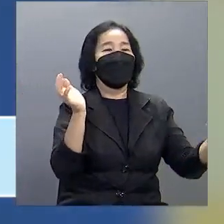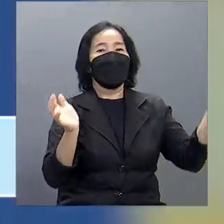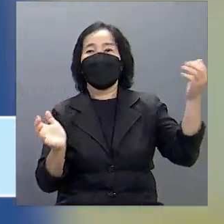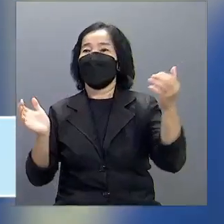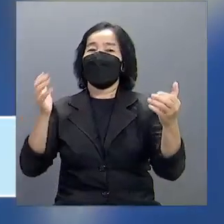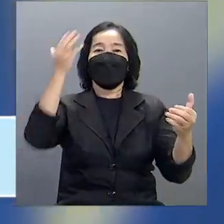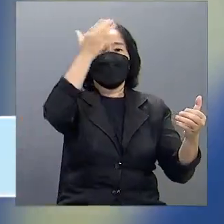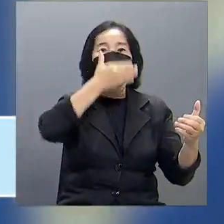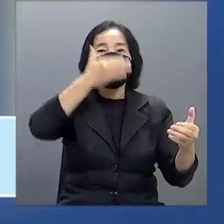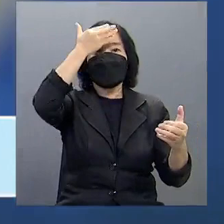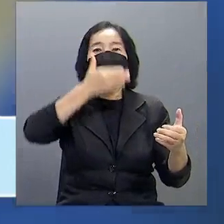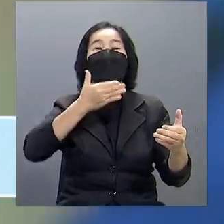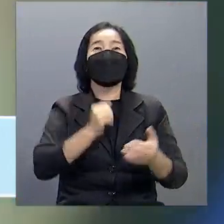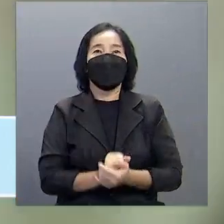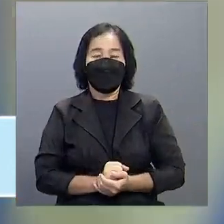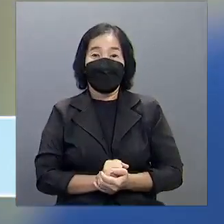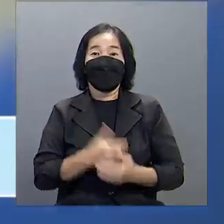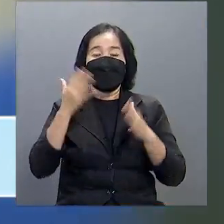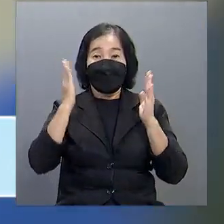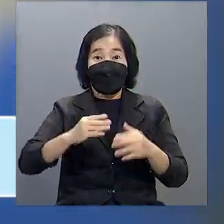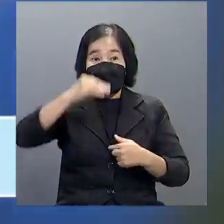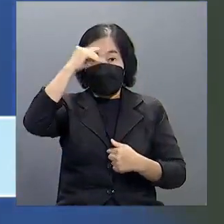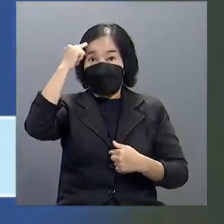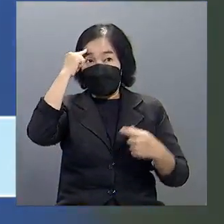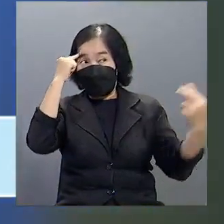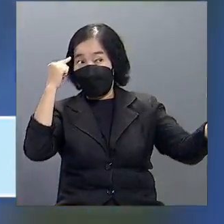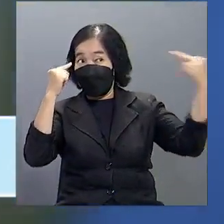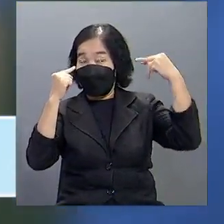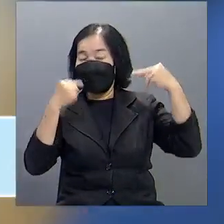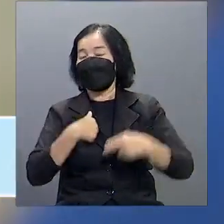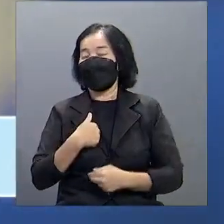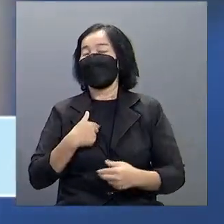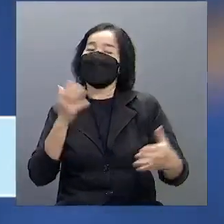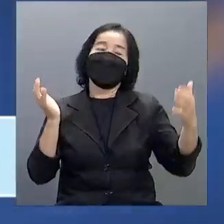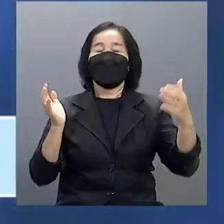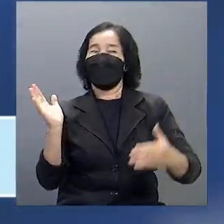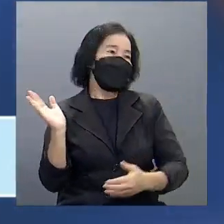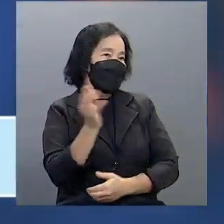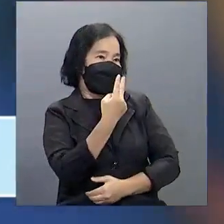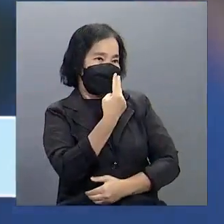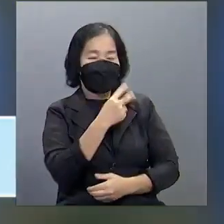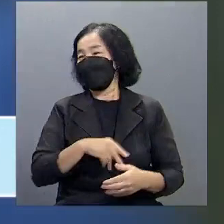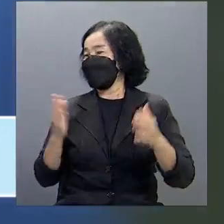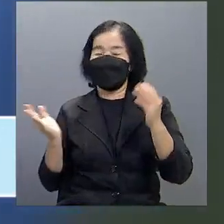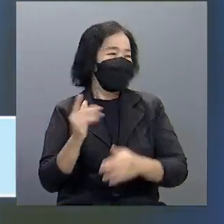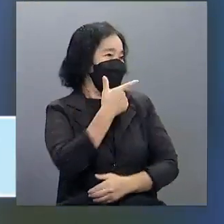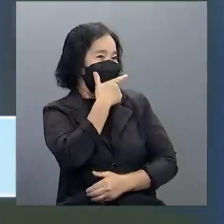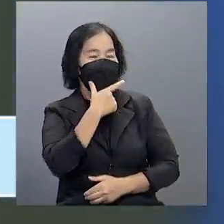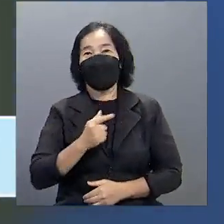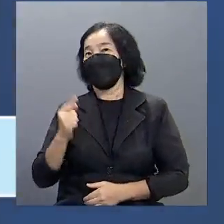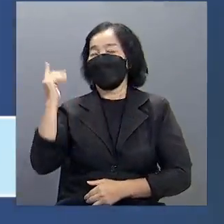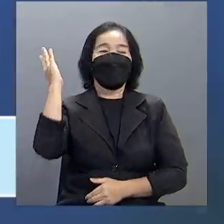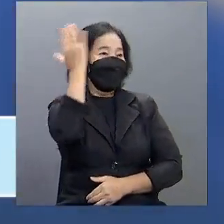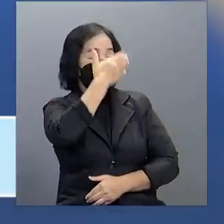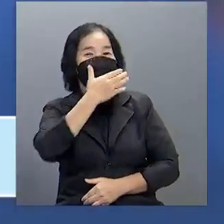พักนักเรียนเหมือนจะรู้ตัวว่ากำลังโดนถ่ายก็เลยขออนุญาตโชว์สเต็ปไปอีกหนึ่งชุดทำหน้าหล่อใส่บ้างชู2